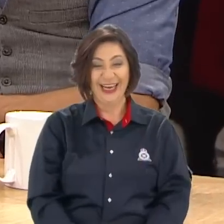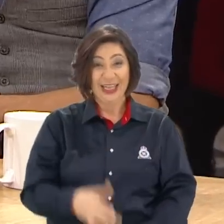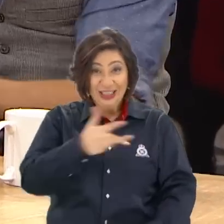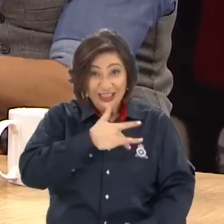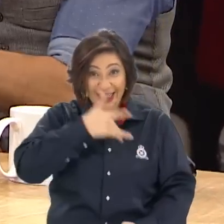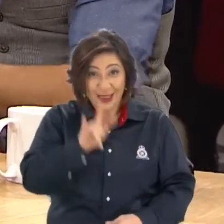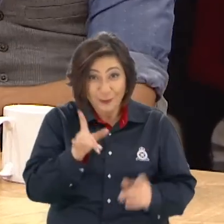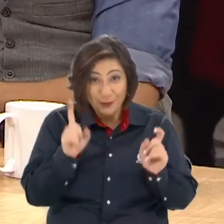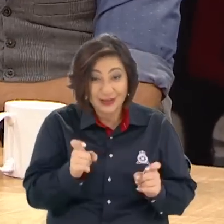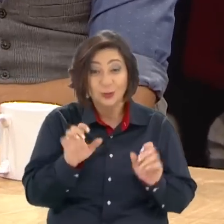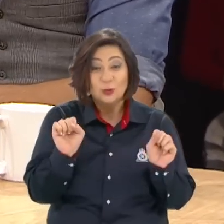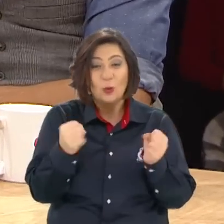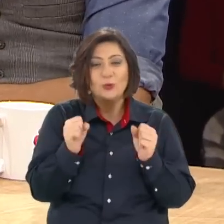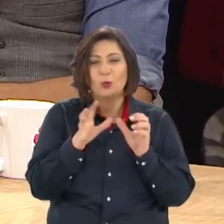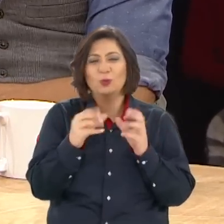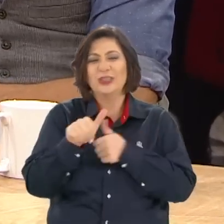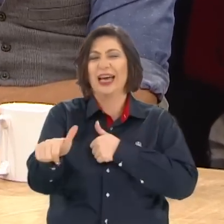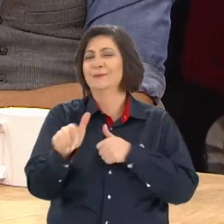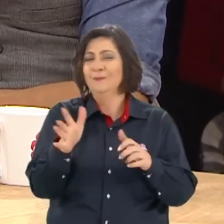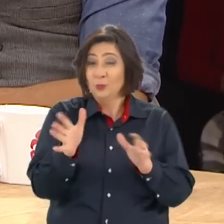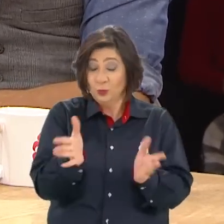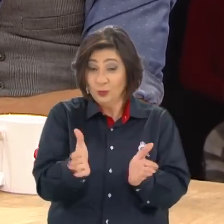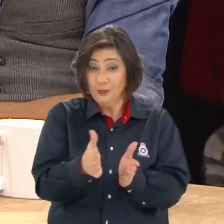Canlı sayılır ne ya? Şu an çok soğuk, çok uzaklaştın.